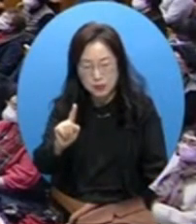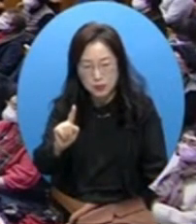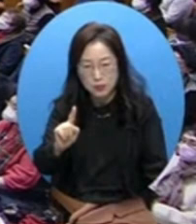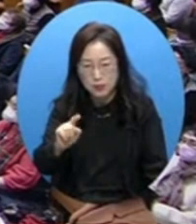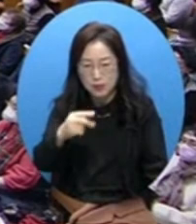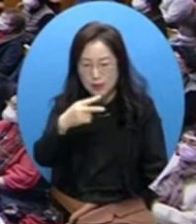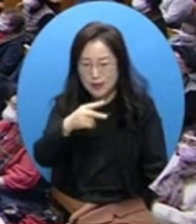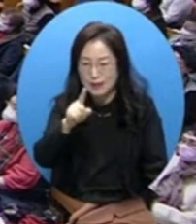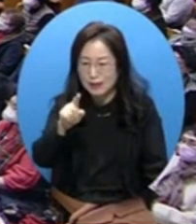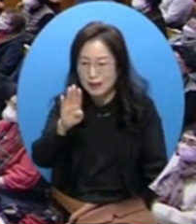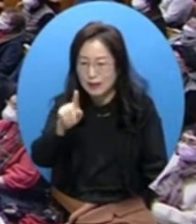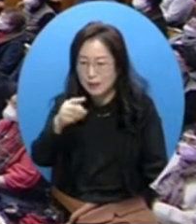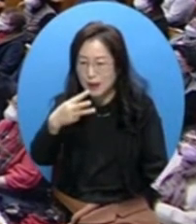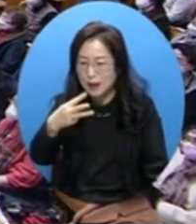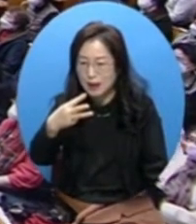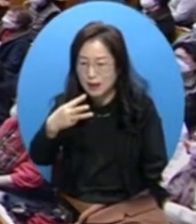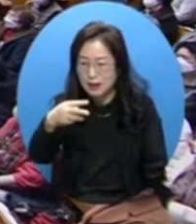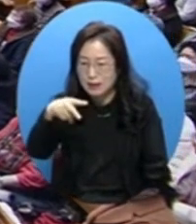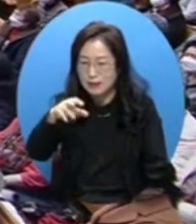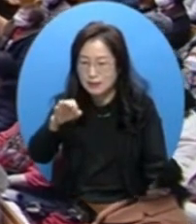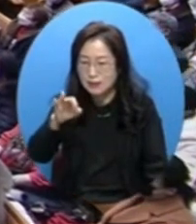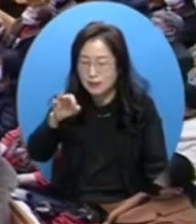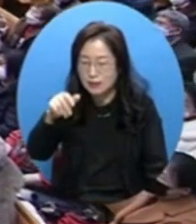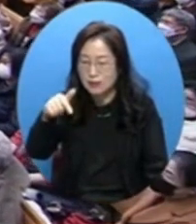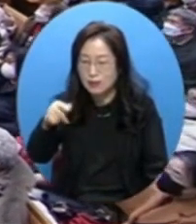다발성 경화증,